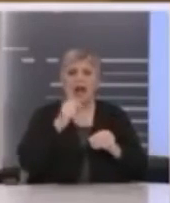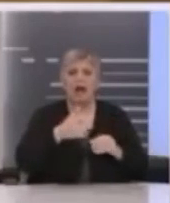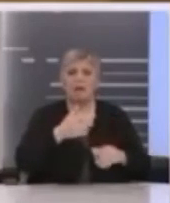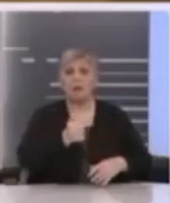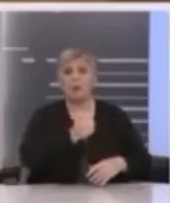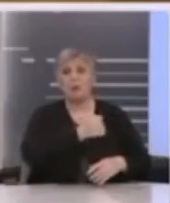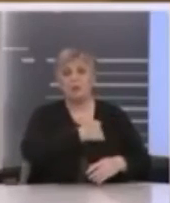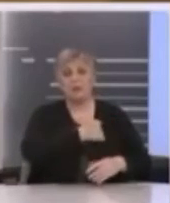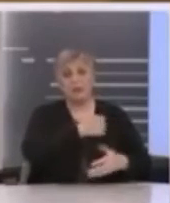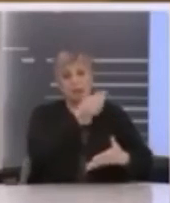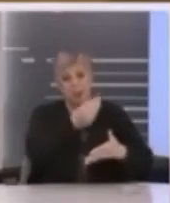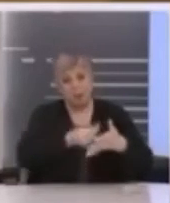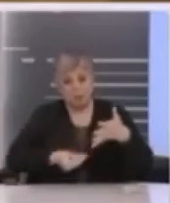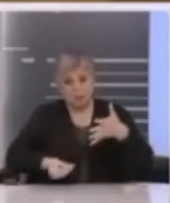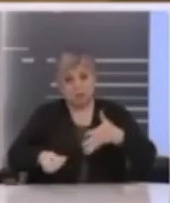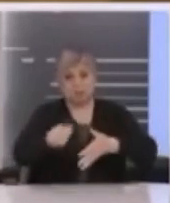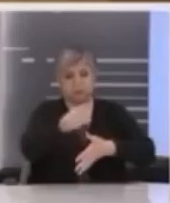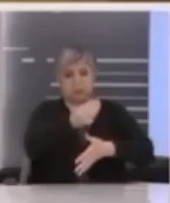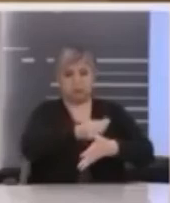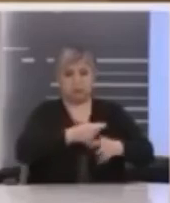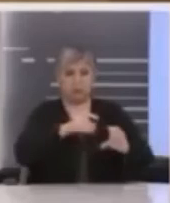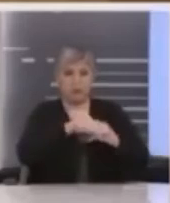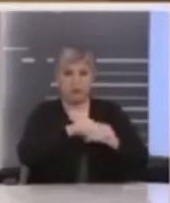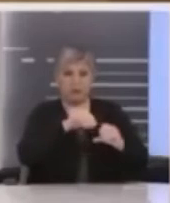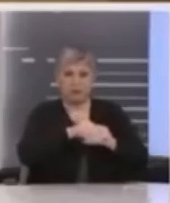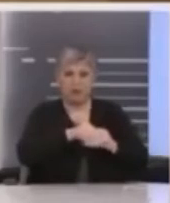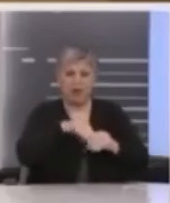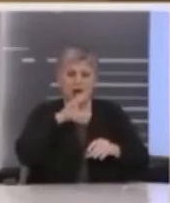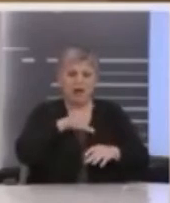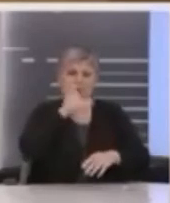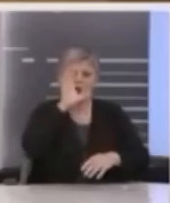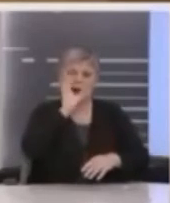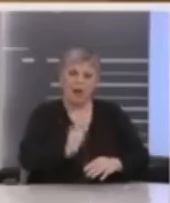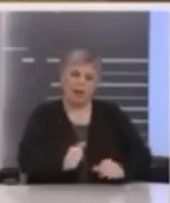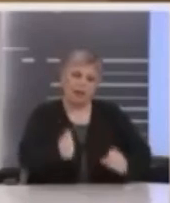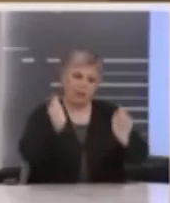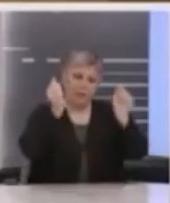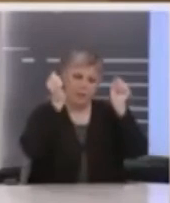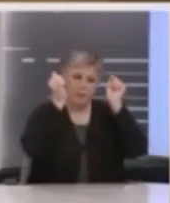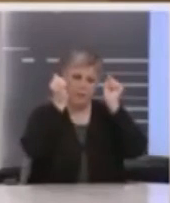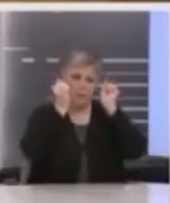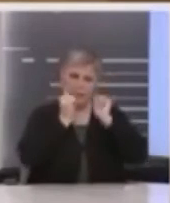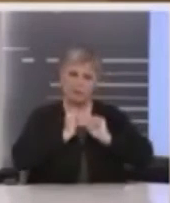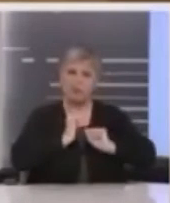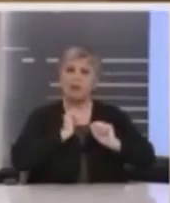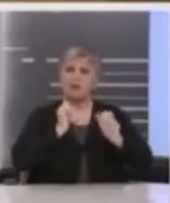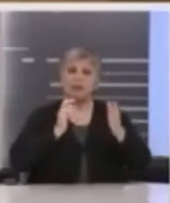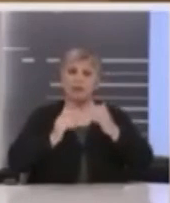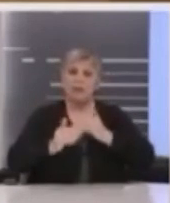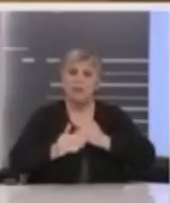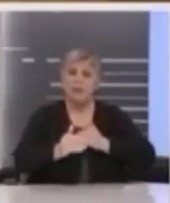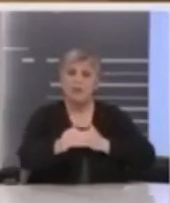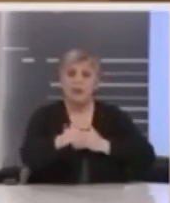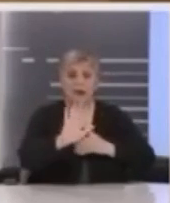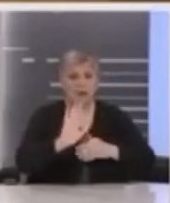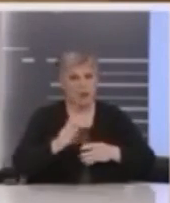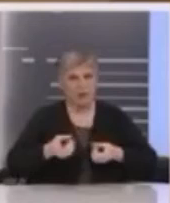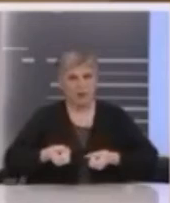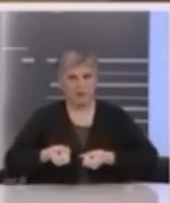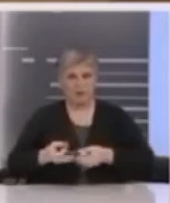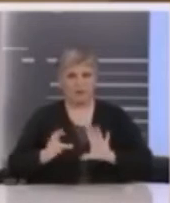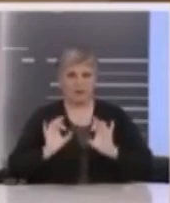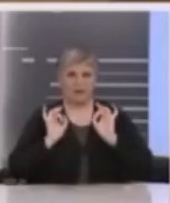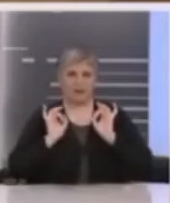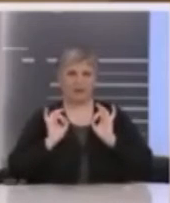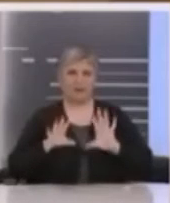υπερπλεονάσματος είναι μια αυτοκτονική, καταστροφική θεωρία, η οποία υπονομεύει το μέλλον της χώρας. Και λέει ο κύριος